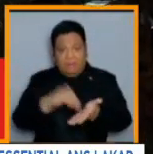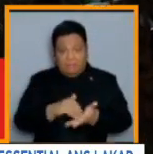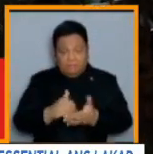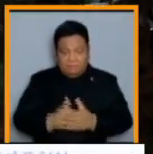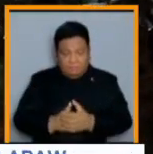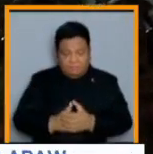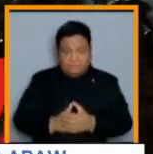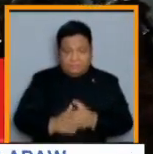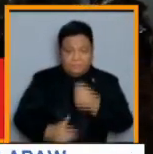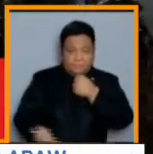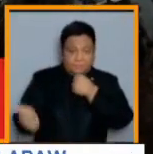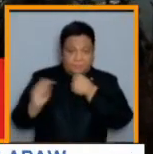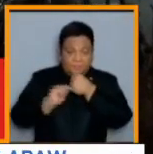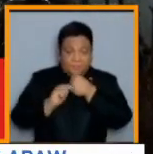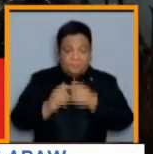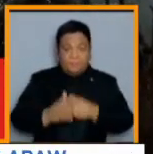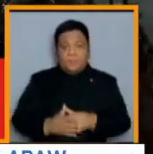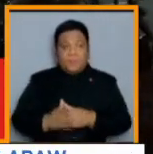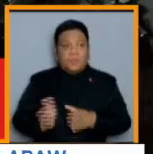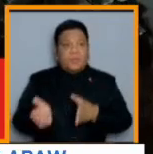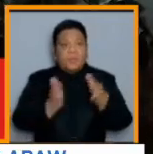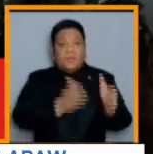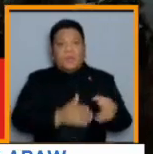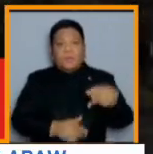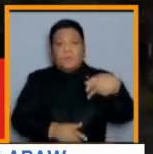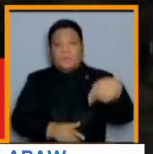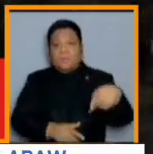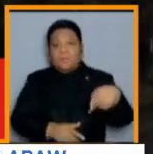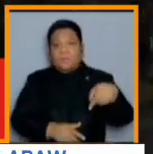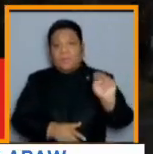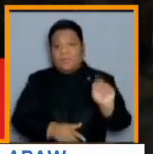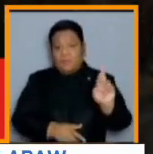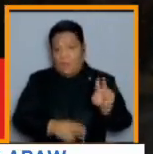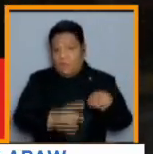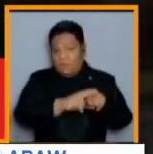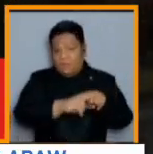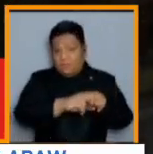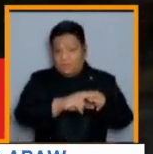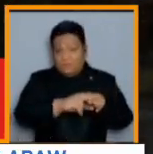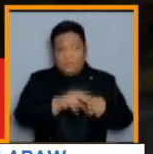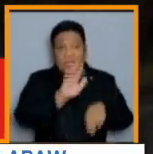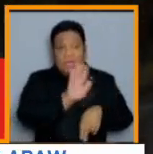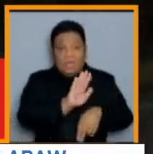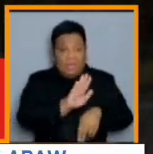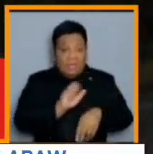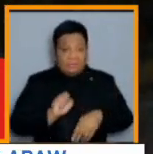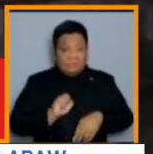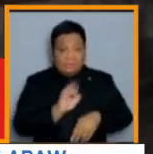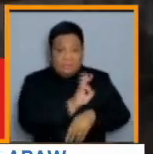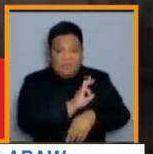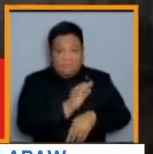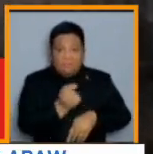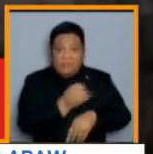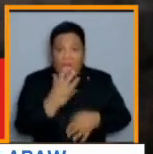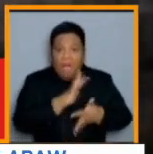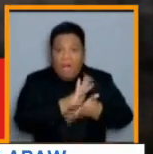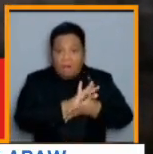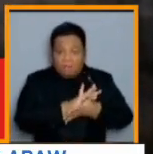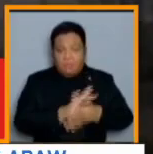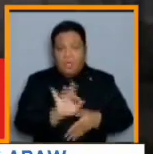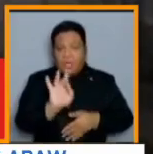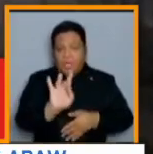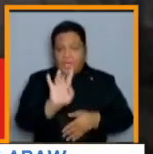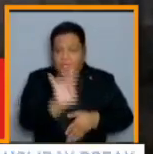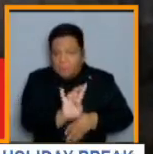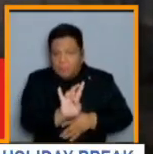Philippine National Railway ang nagpositibo rin sa COVID-19. Ito raw ang kauna-unahang pagkakataon na ganito karami ang nagpositibo sa